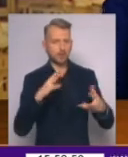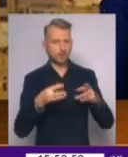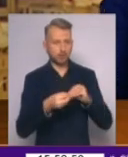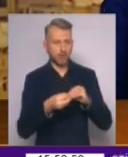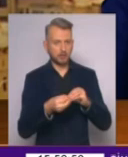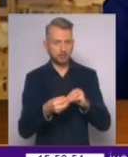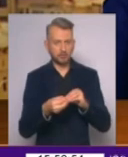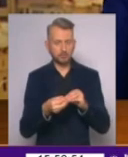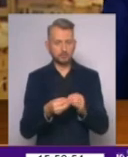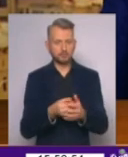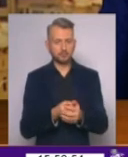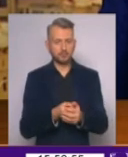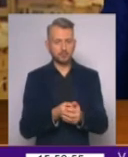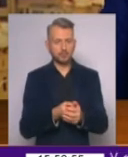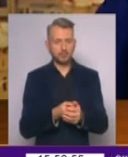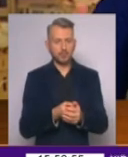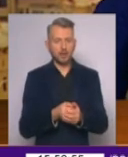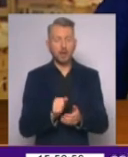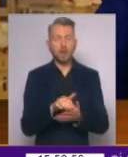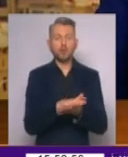результати. Абсолютно. А